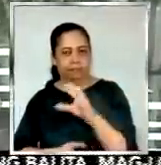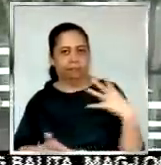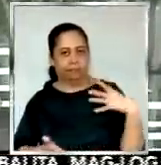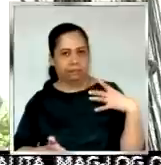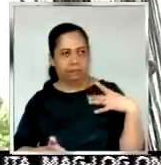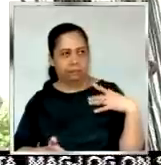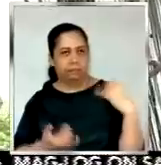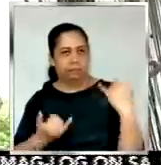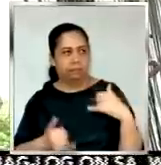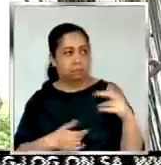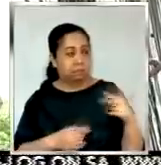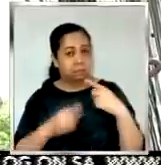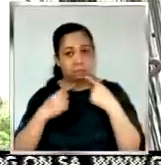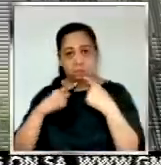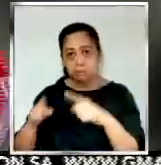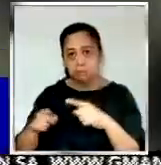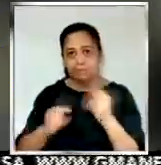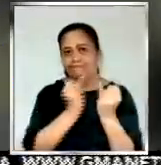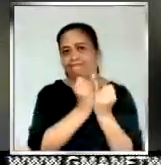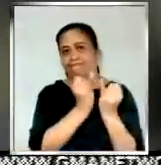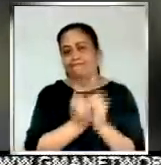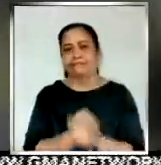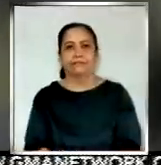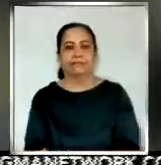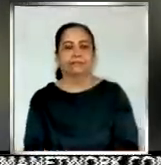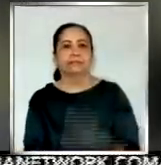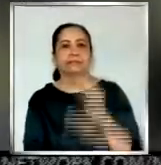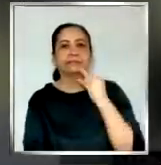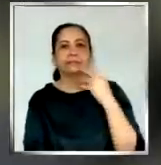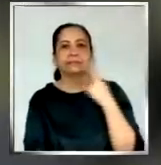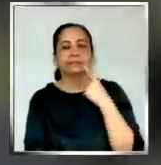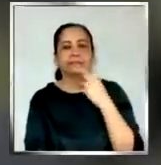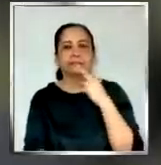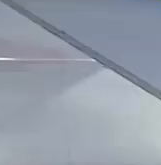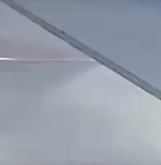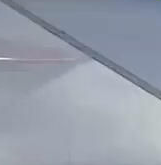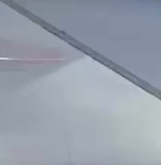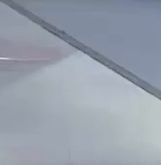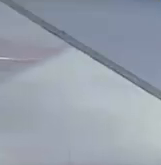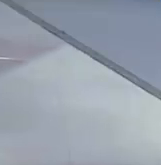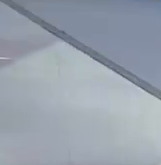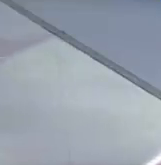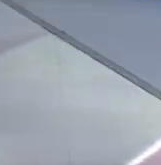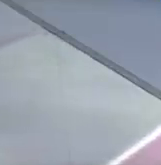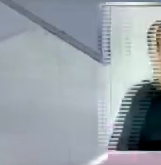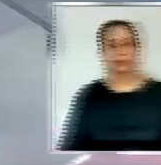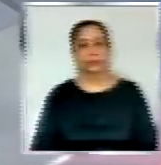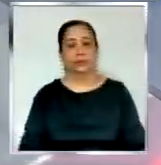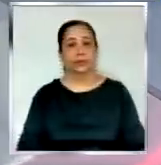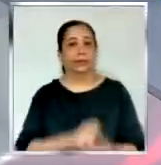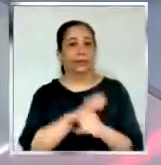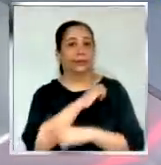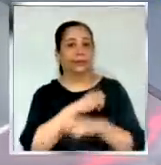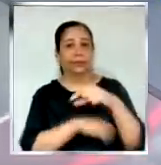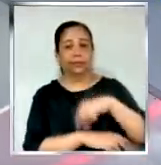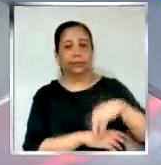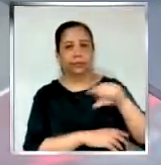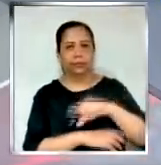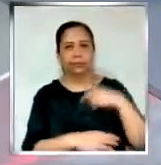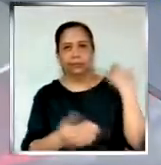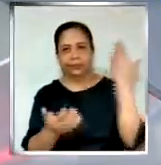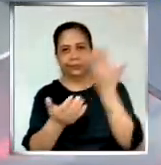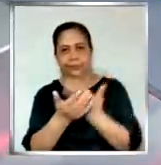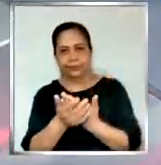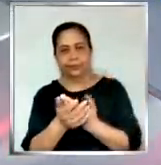ang pahayag ng PhilHealth. Maki Pulido nakatutok, 24 oras. Sa probinsya ng Quezon, naglandfall sa